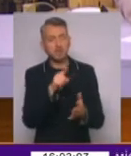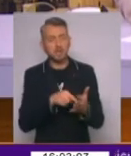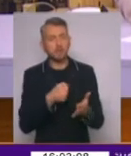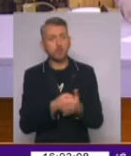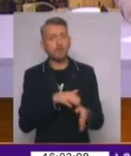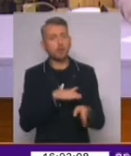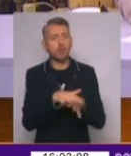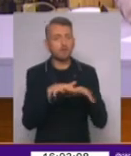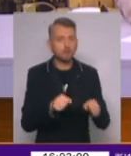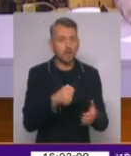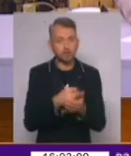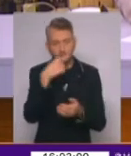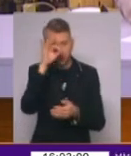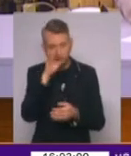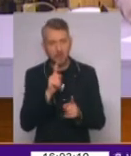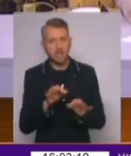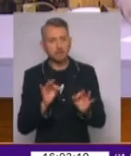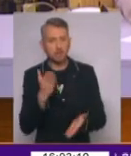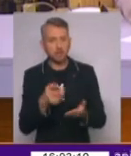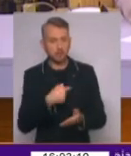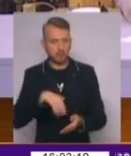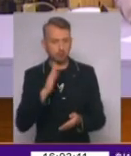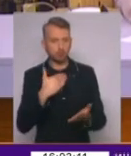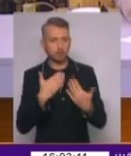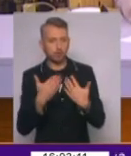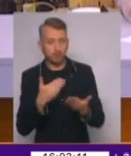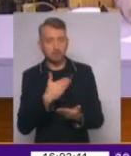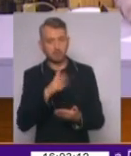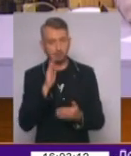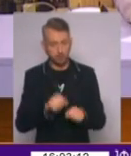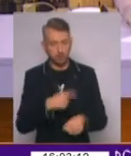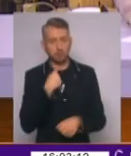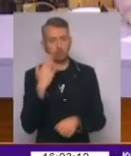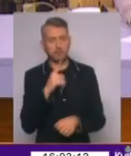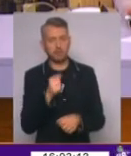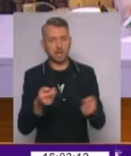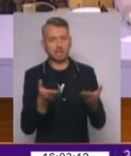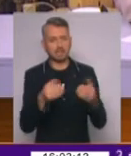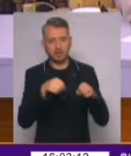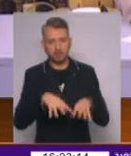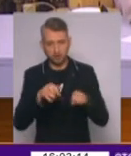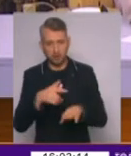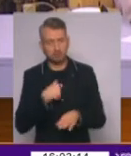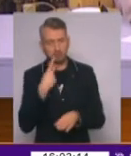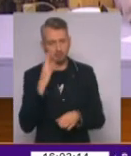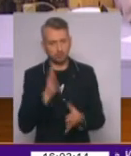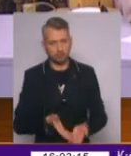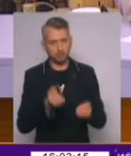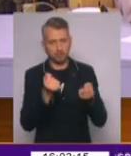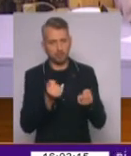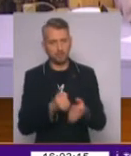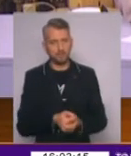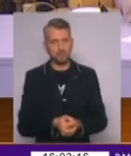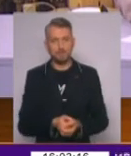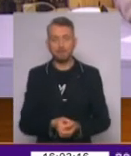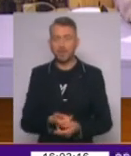виконавчої влади і до поліції. Але, звичайно, якщо нас будуть стосуватись, ми можемо проголосувати за певні рішення, то ми завжди їх також підтримуємо, щоб це питання